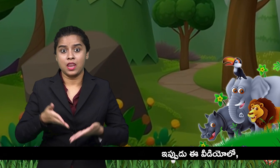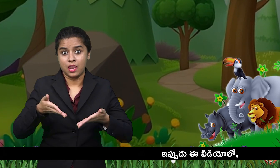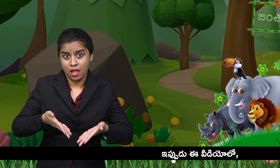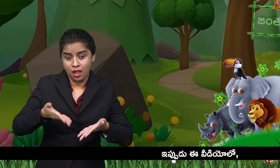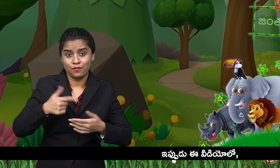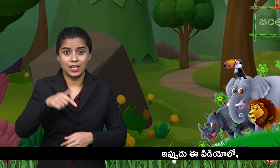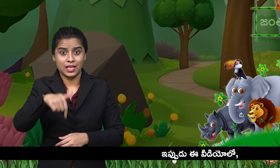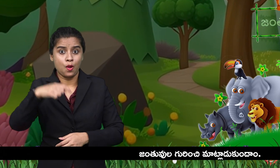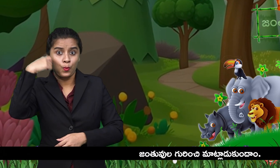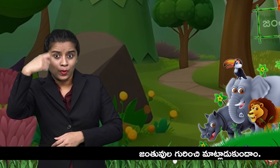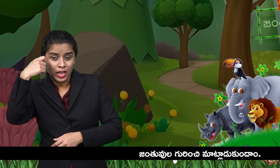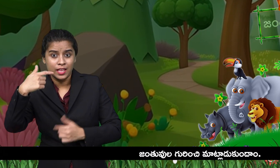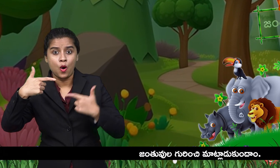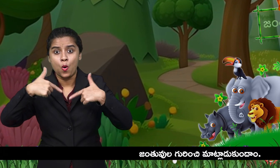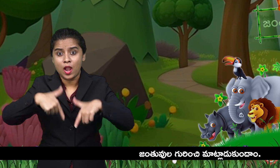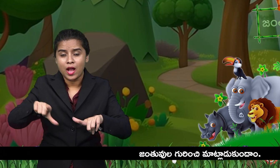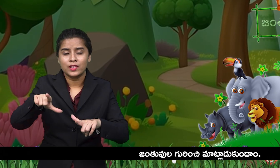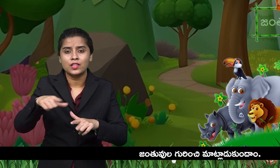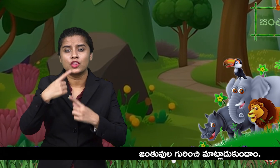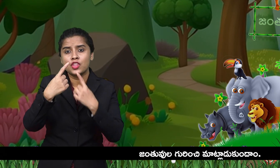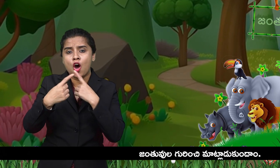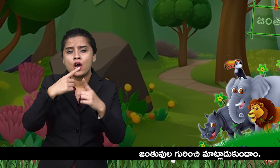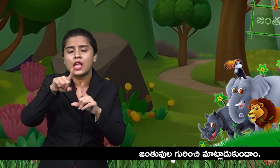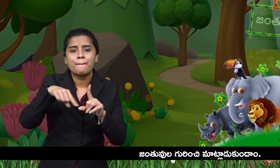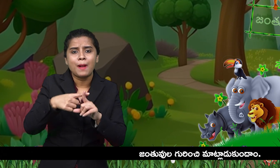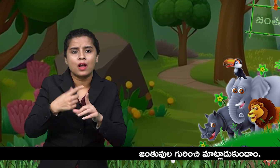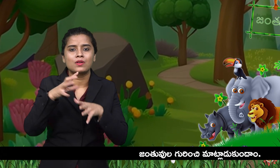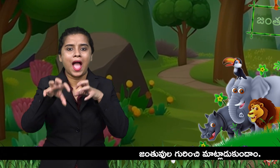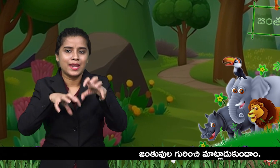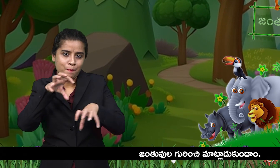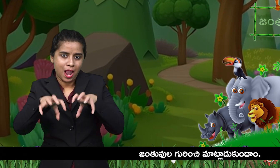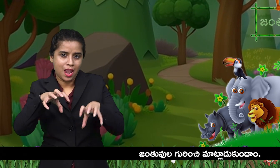ఇప్పుడు ఈ వీడియోలో జంతువుల గురించి మాట్లాడుకుందాం.